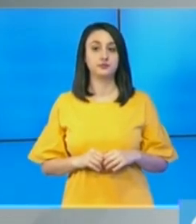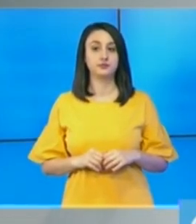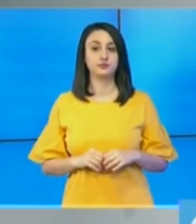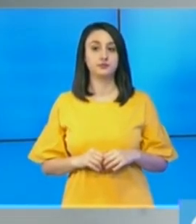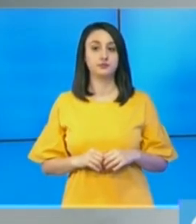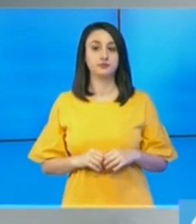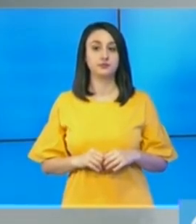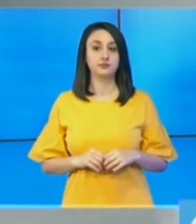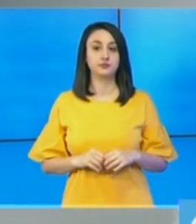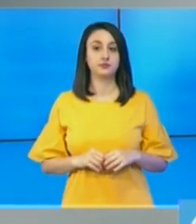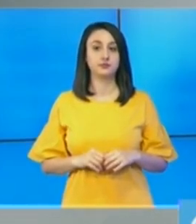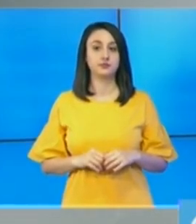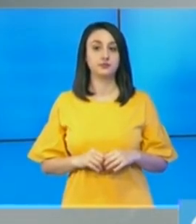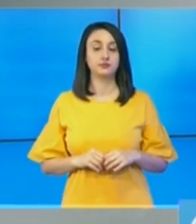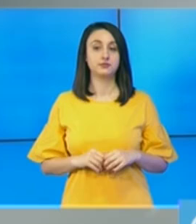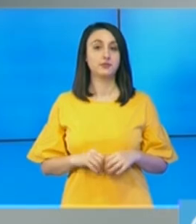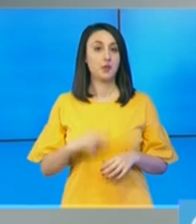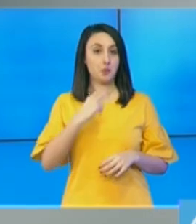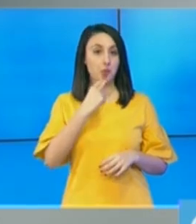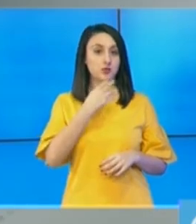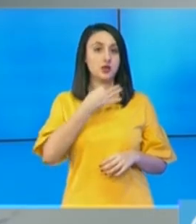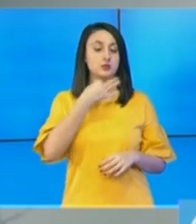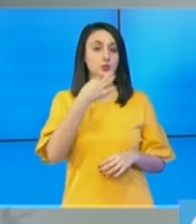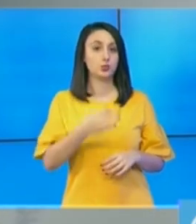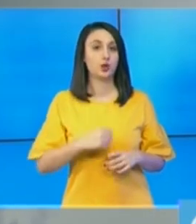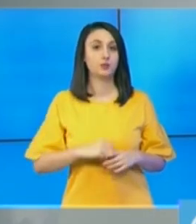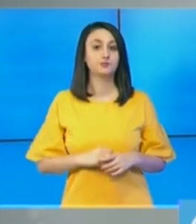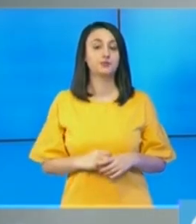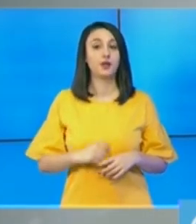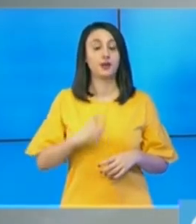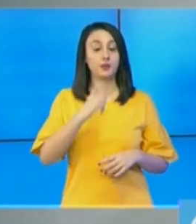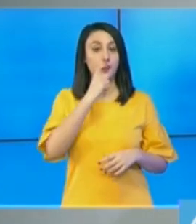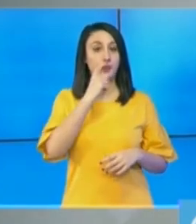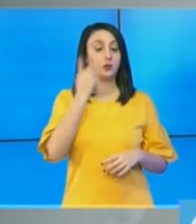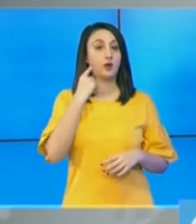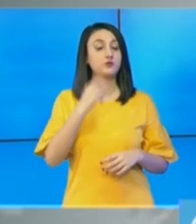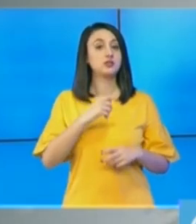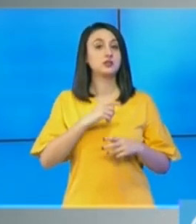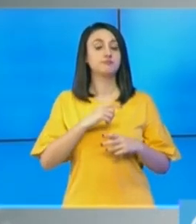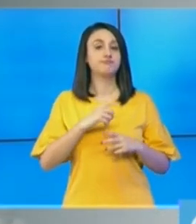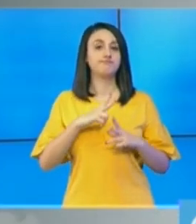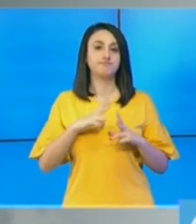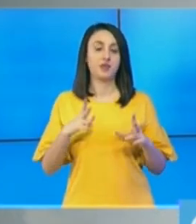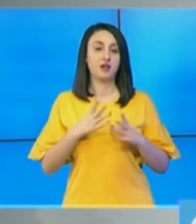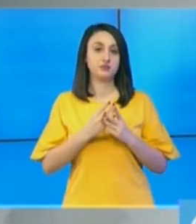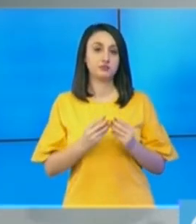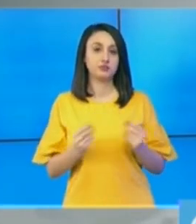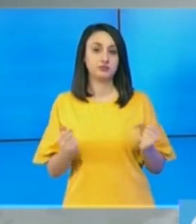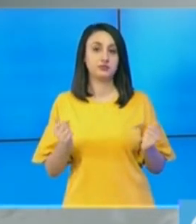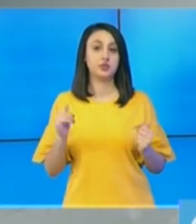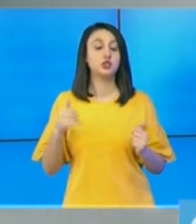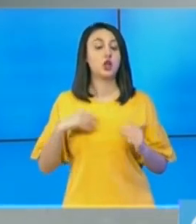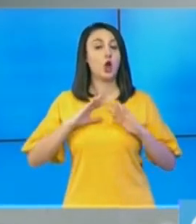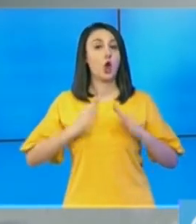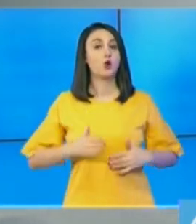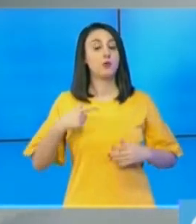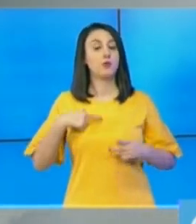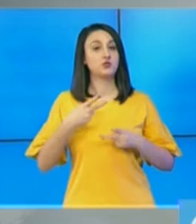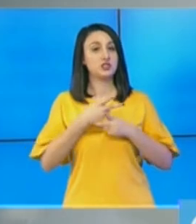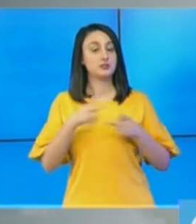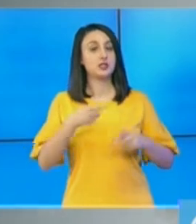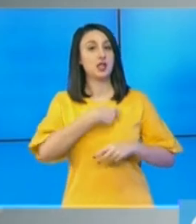cei din cadrul anchetei că bărbatul era în stare de putrefacție. Corpul a fost dus